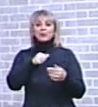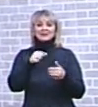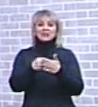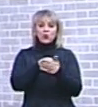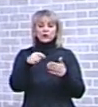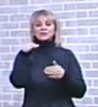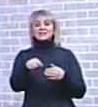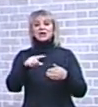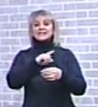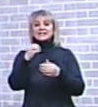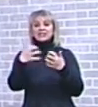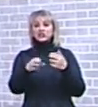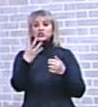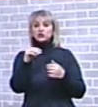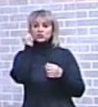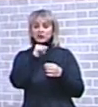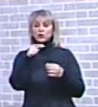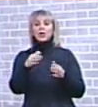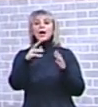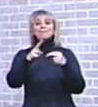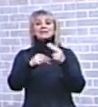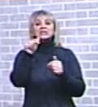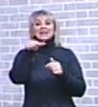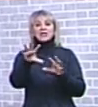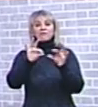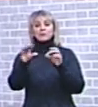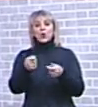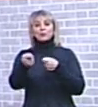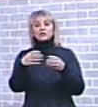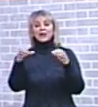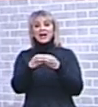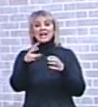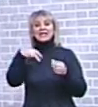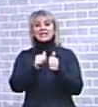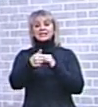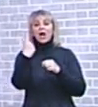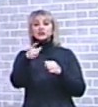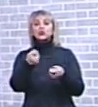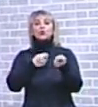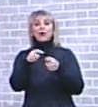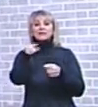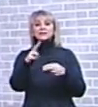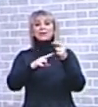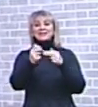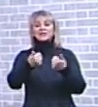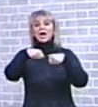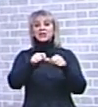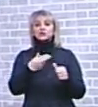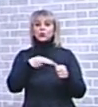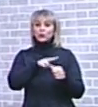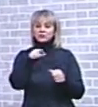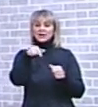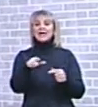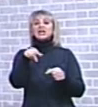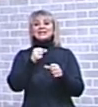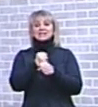с... ну, с середины 2014 года. Подрядчика тогда выбрала управляющая компания «Лидер-1», но руководитель подрядной организации скончался.